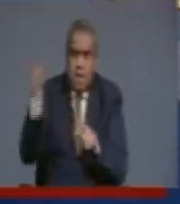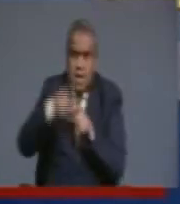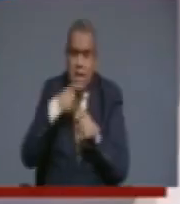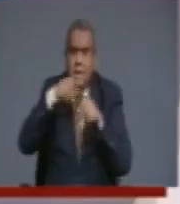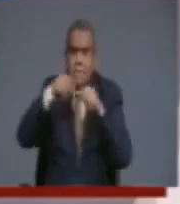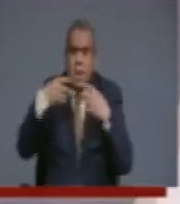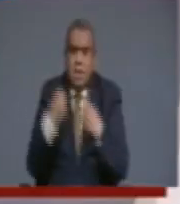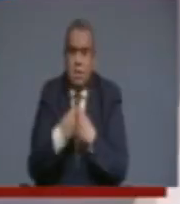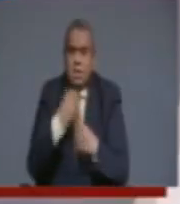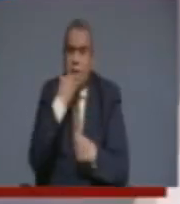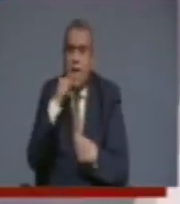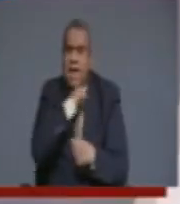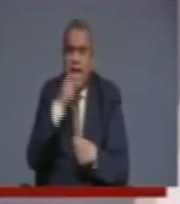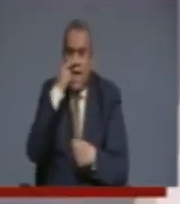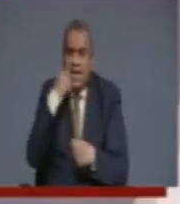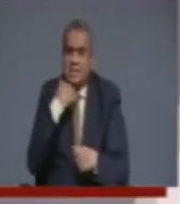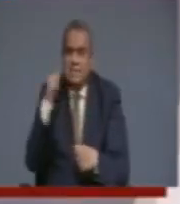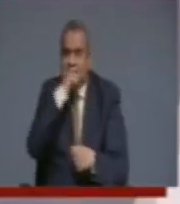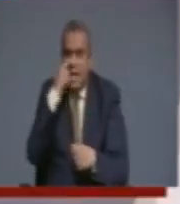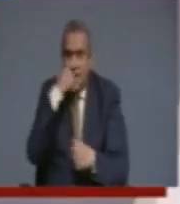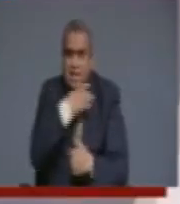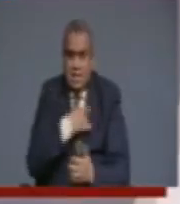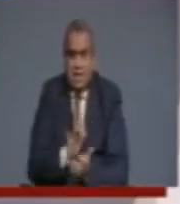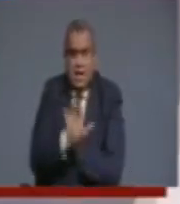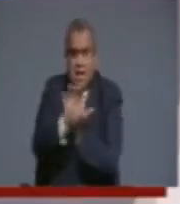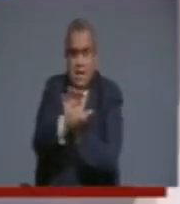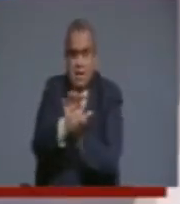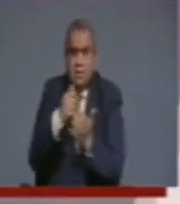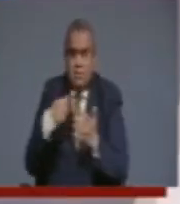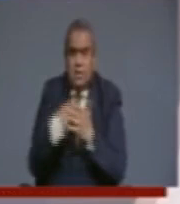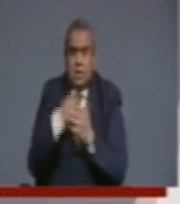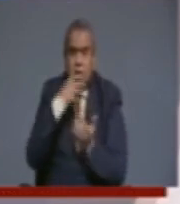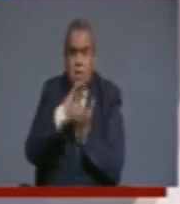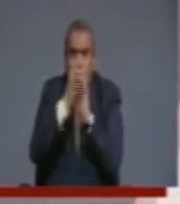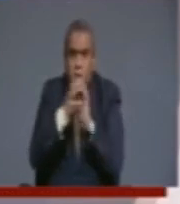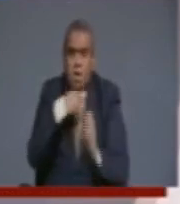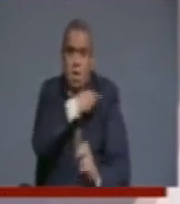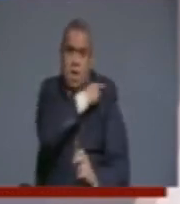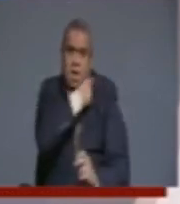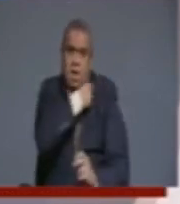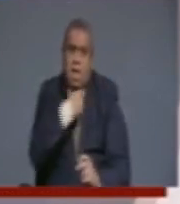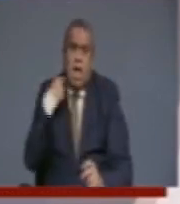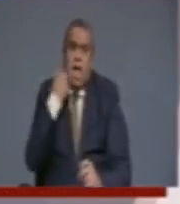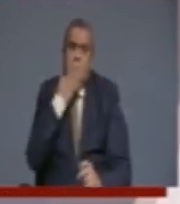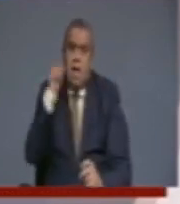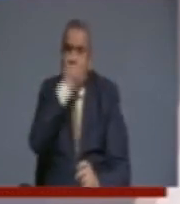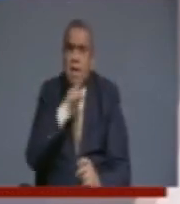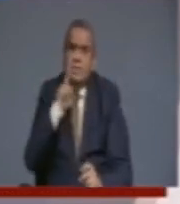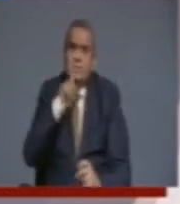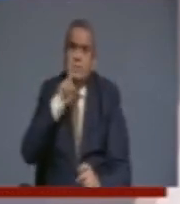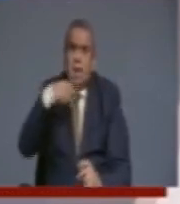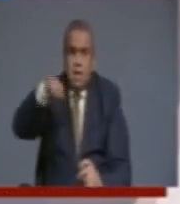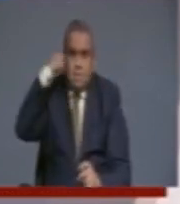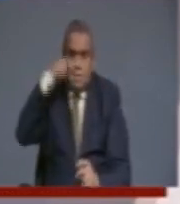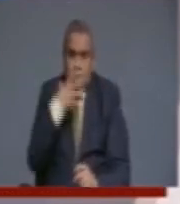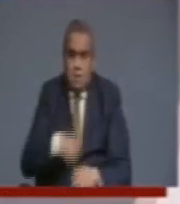حسن بتقديم درع التميز في نظم المعلومات الجغرافية إلى اللواء أركان حرب عبد السلام أحمد شفيق رئيس مجلس